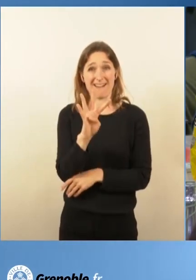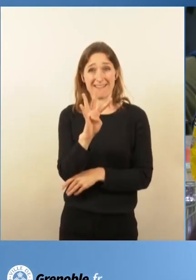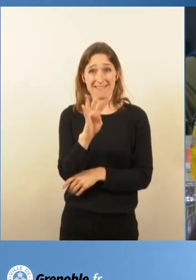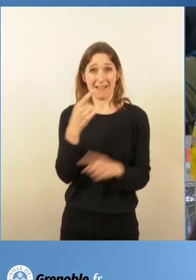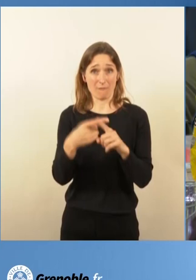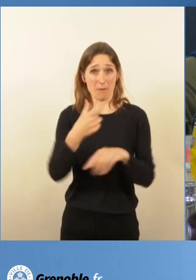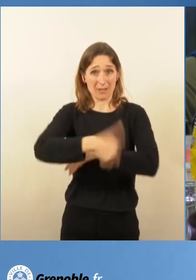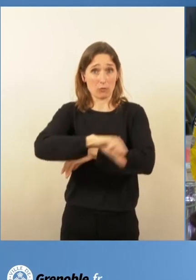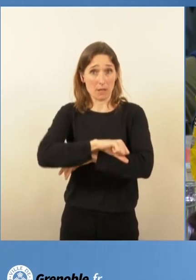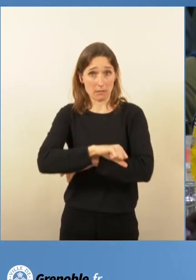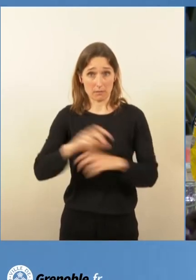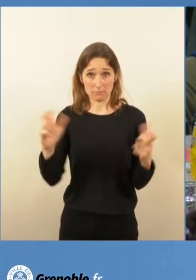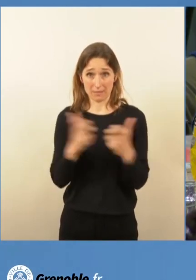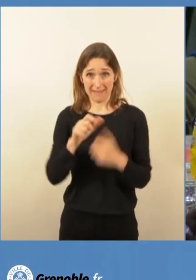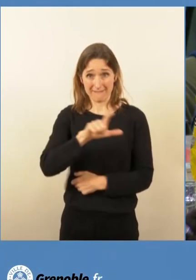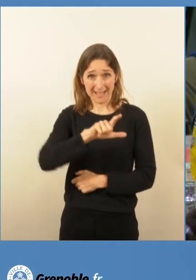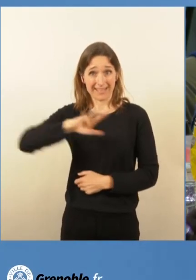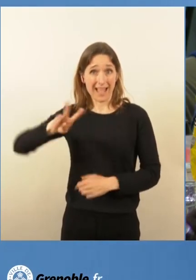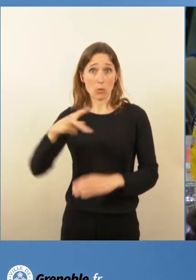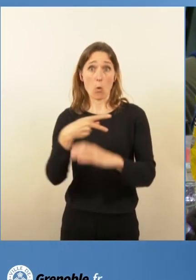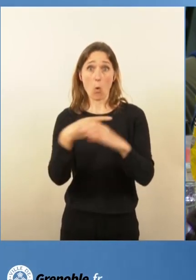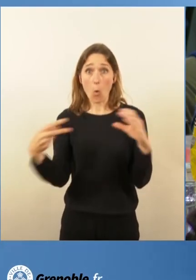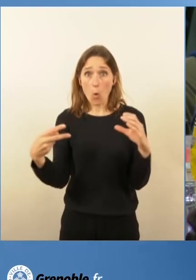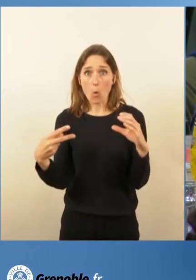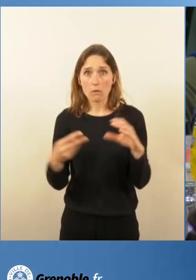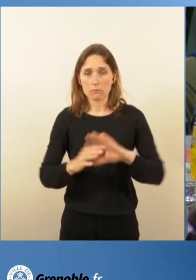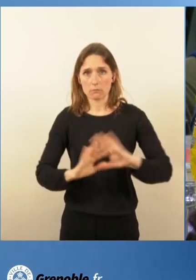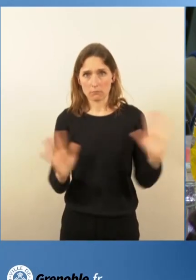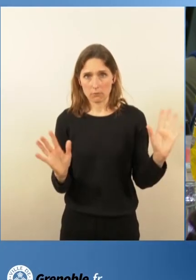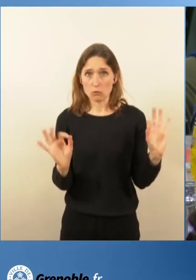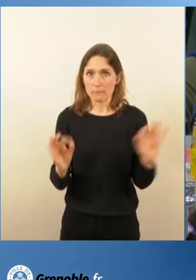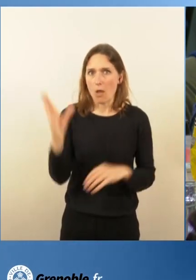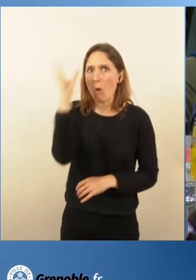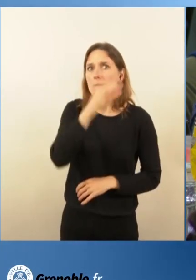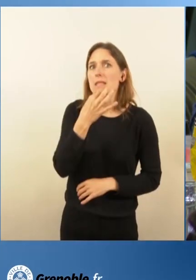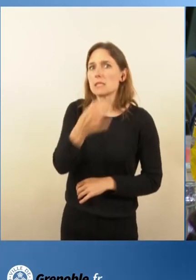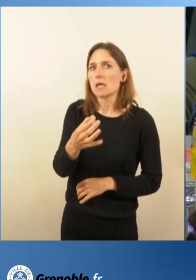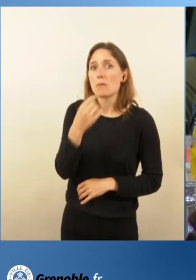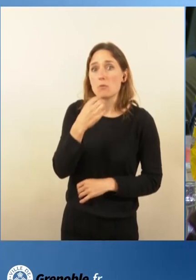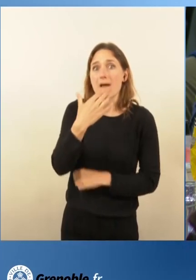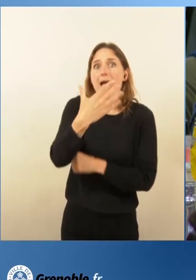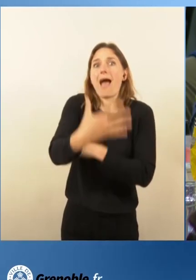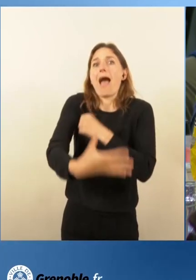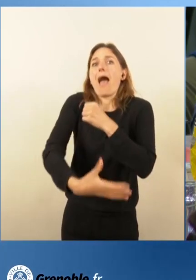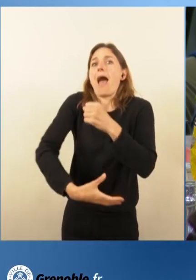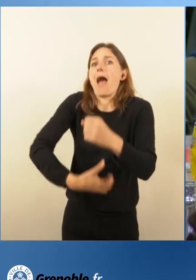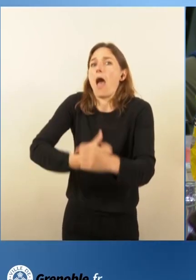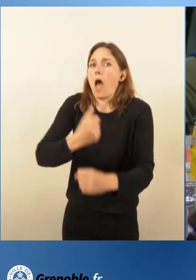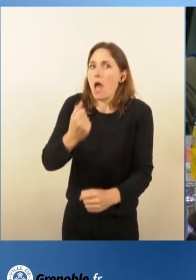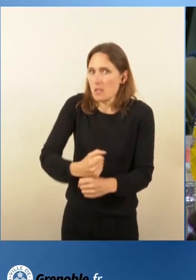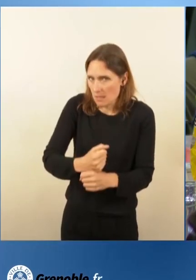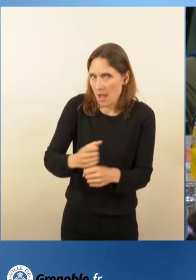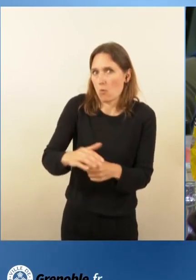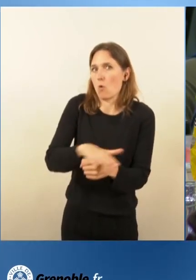euros ça a été dit tout à l'heure 24 euros mais il est obligé de préciser que c'était pour l'année c'est 24 euros pour